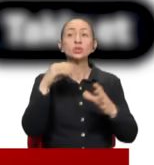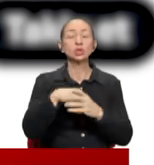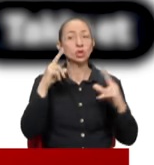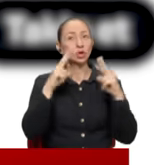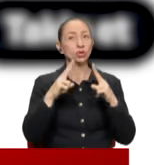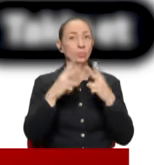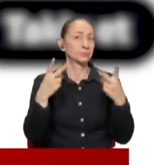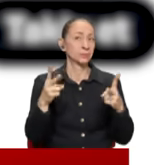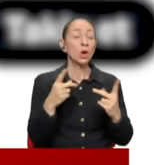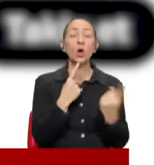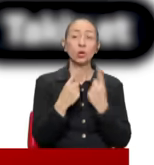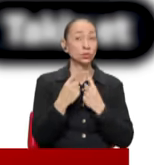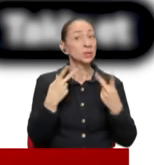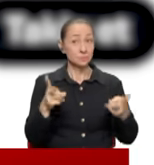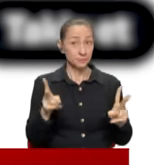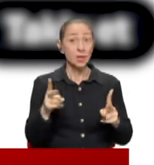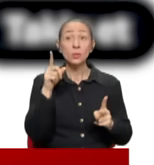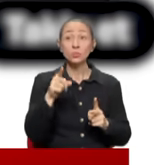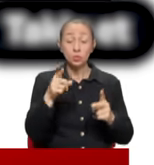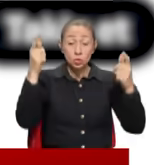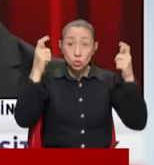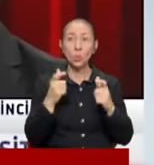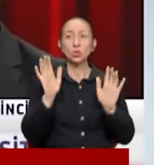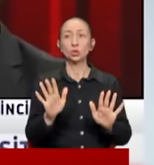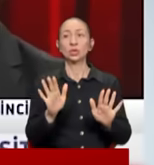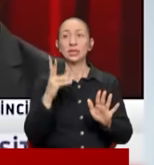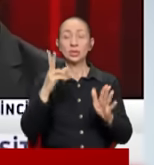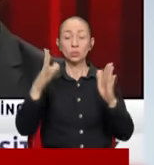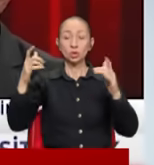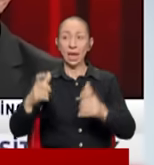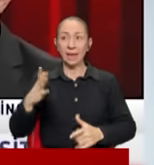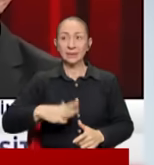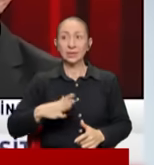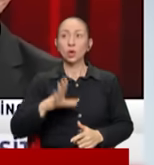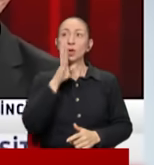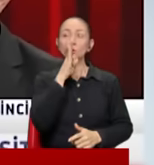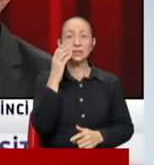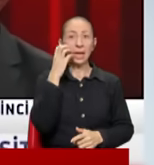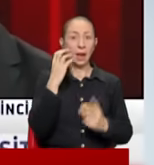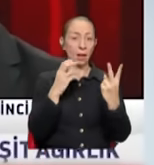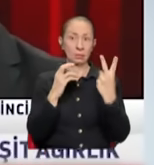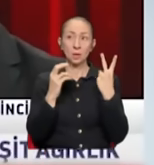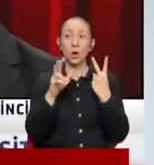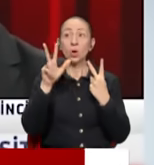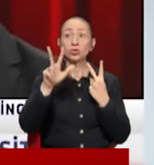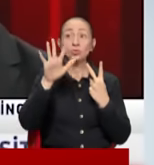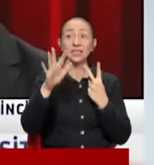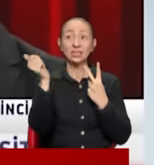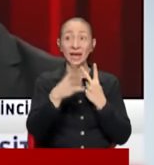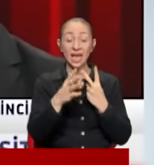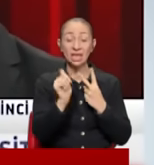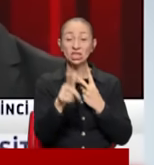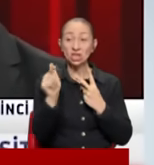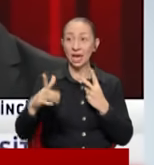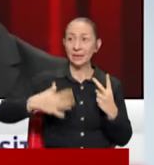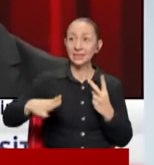için görüşebilmelidir, konuşabilmelidir. Bu sorumluluktur. İki büyük şehir istedik. Kocaeli ile Sakarya. 35 tane ilçe